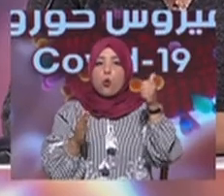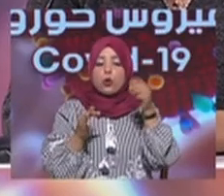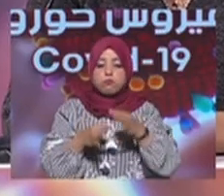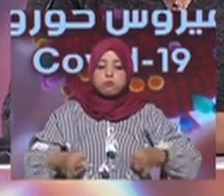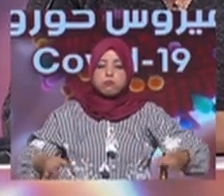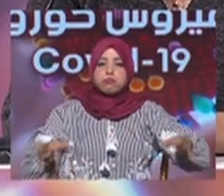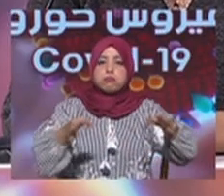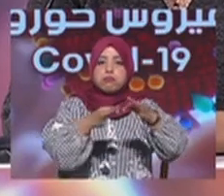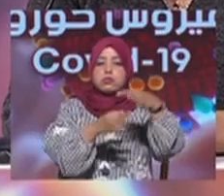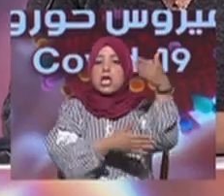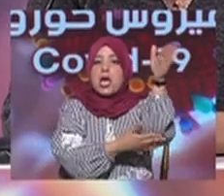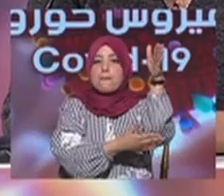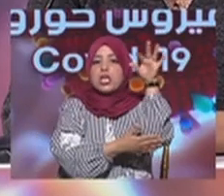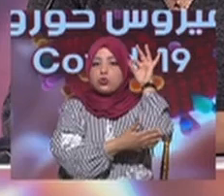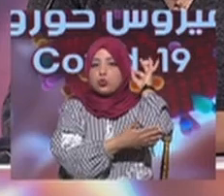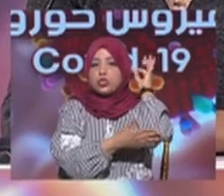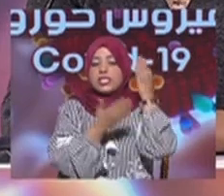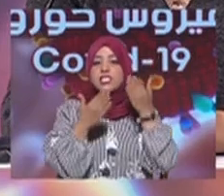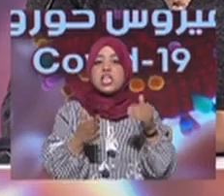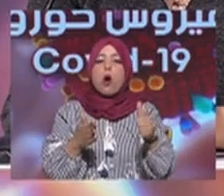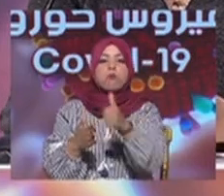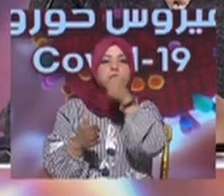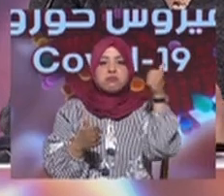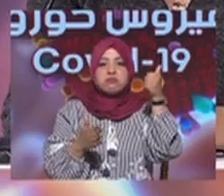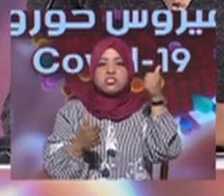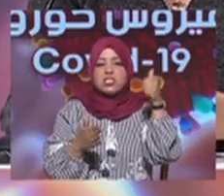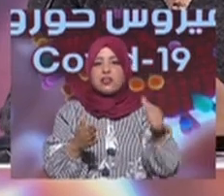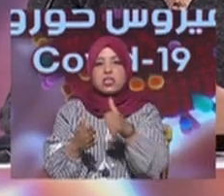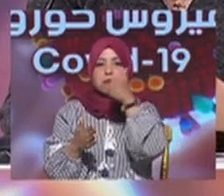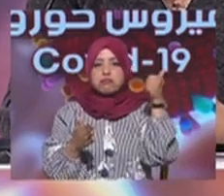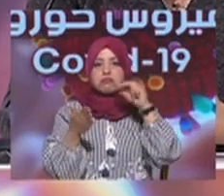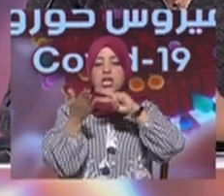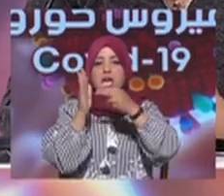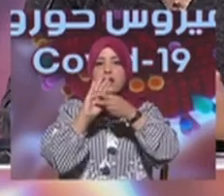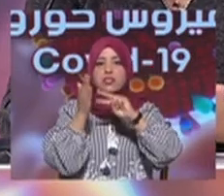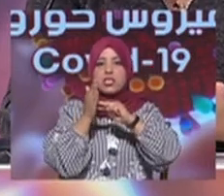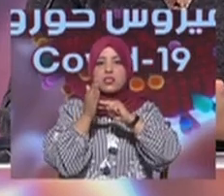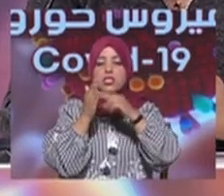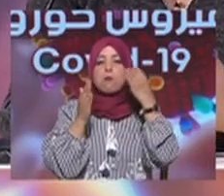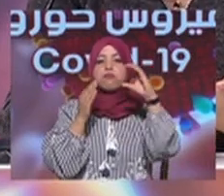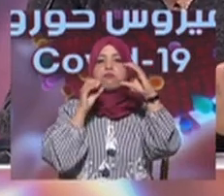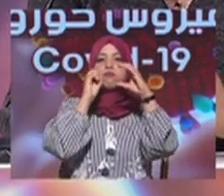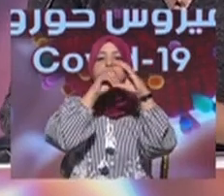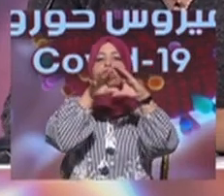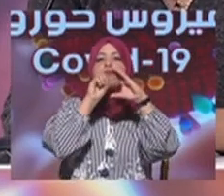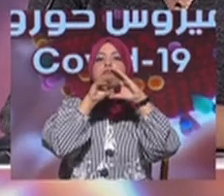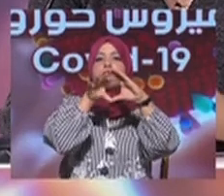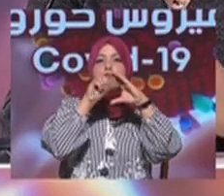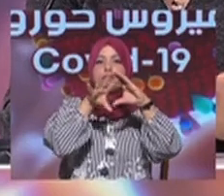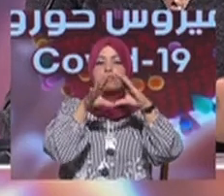في المنطقه اللي يعمل هذا. وفي الميل قالت لي راهو باش نبعث هذا جو في ديفوزي او ريزو